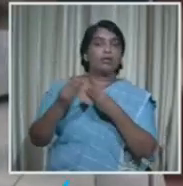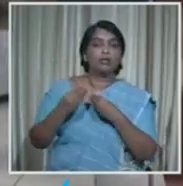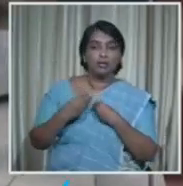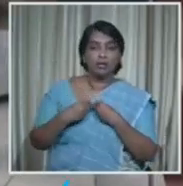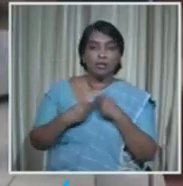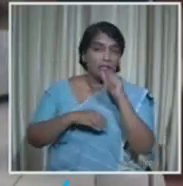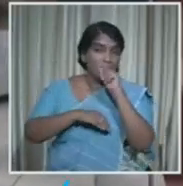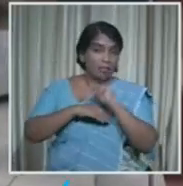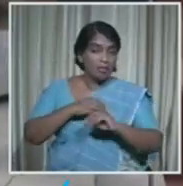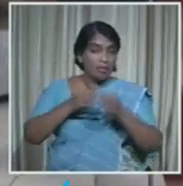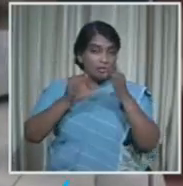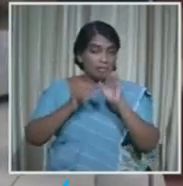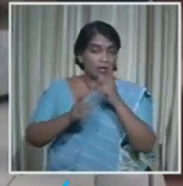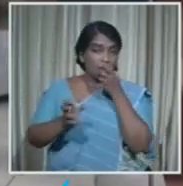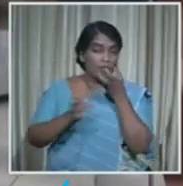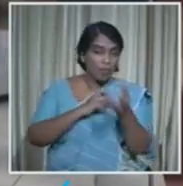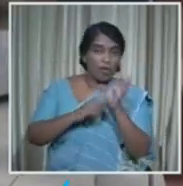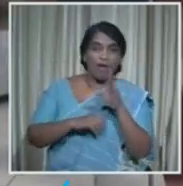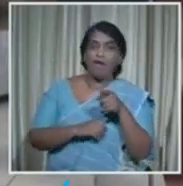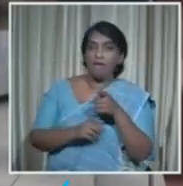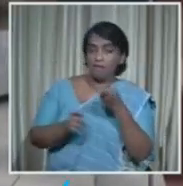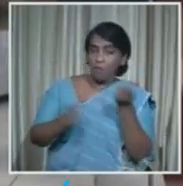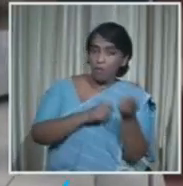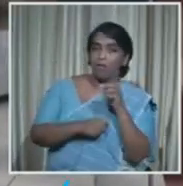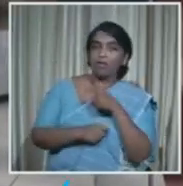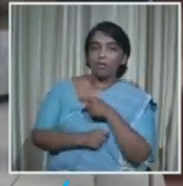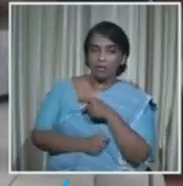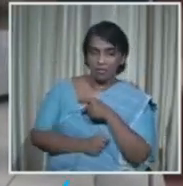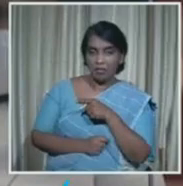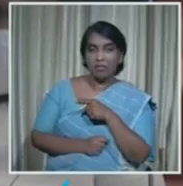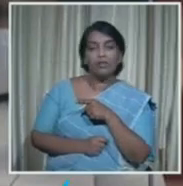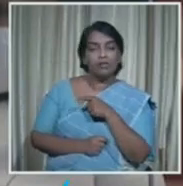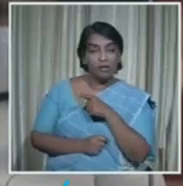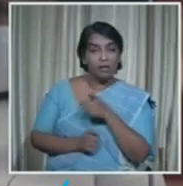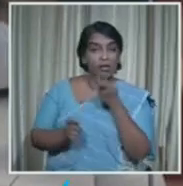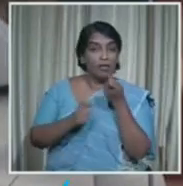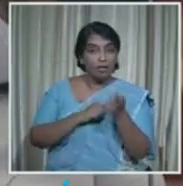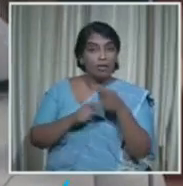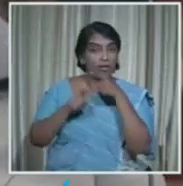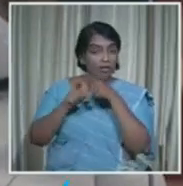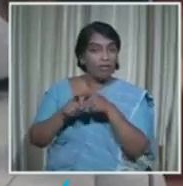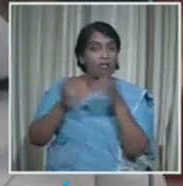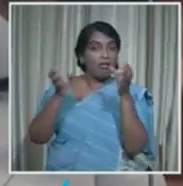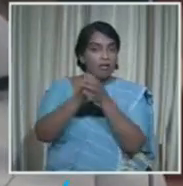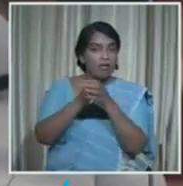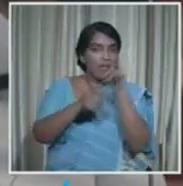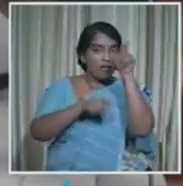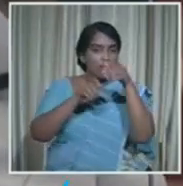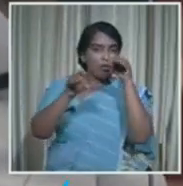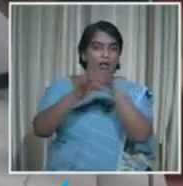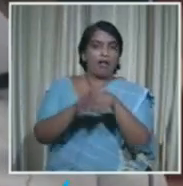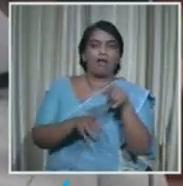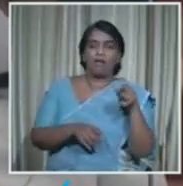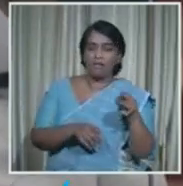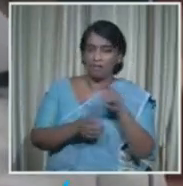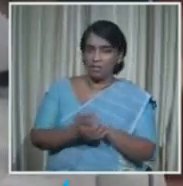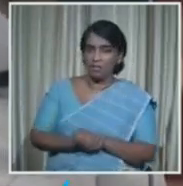සැලසුම් සහගත ප්‍රහාරයක් තියෙනවා මේ ප්‍රහාරයේ මෙන්න මේ කණ්ඩායම ඉන්නවයි